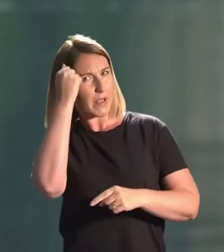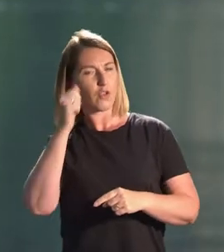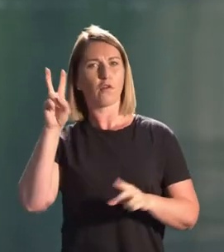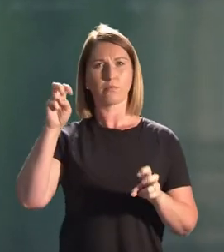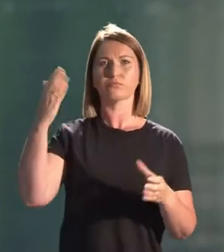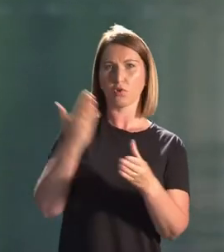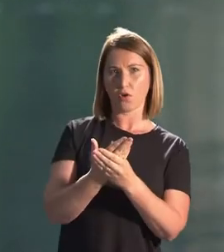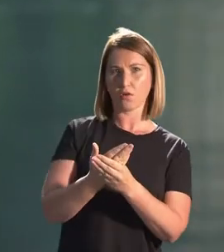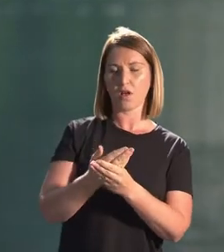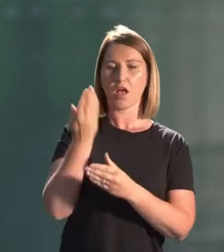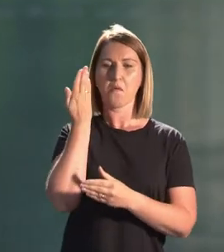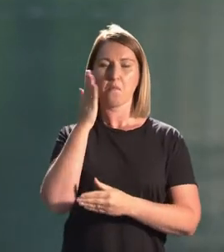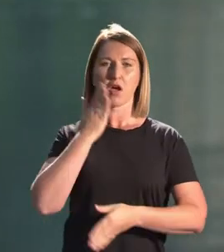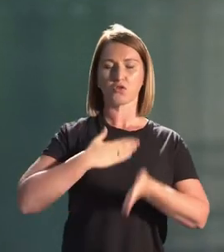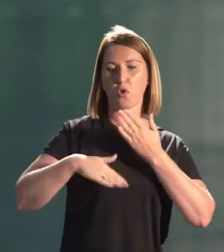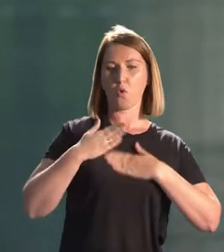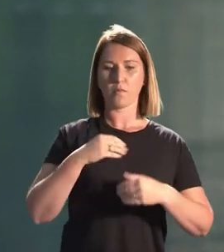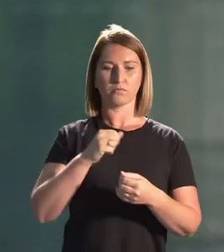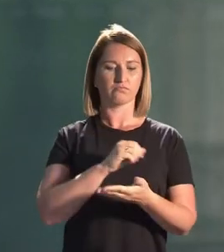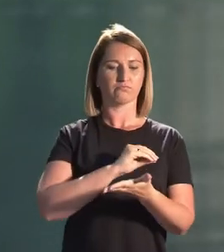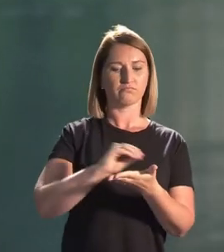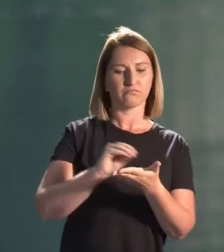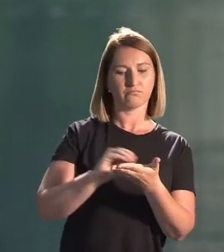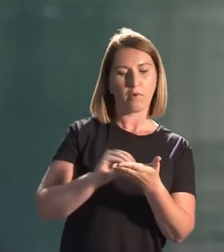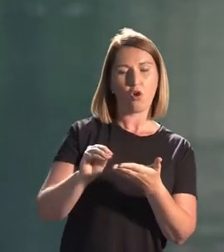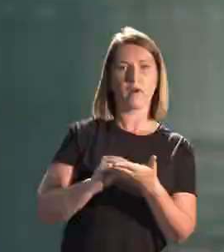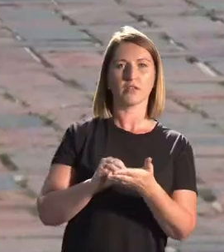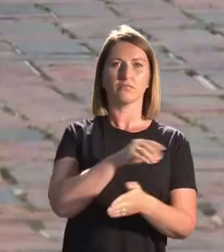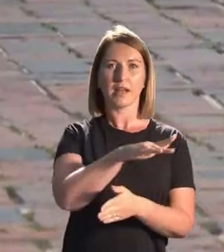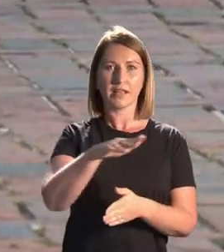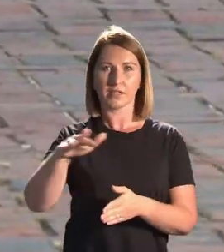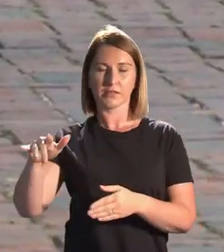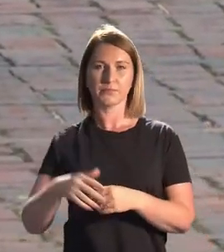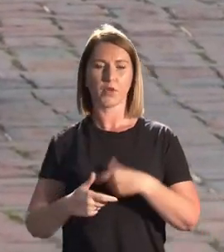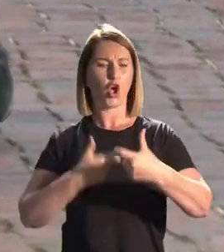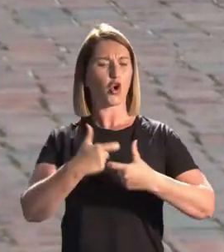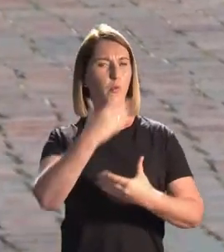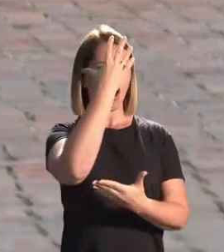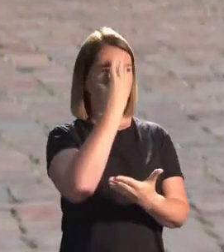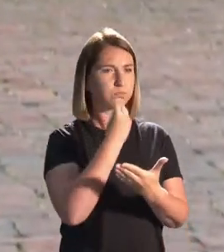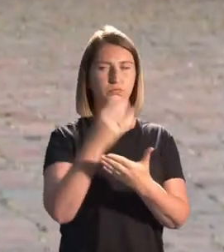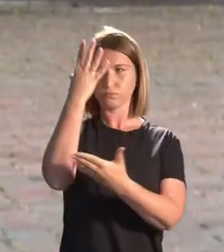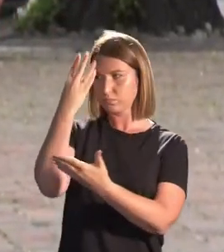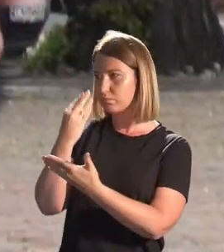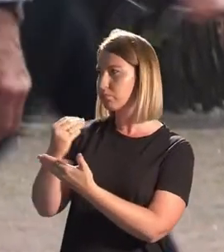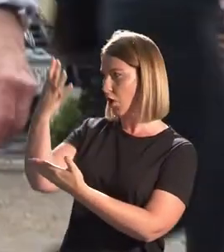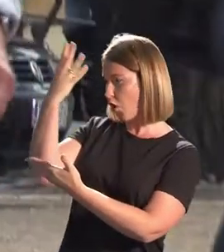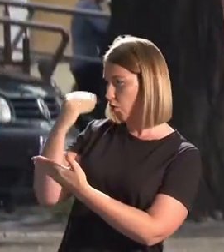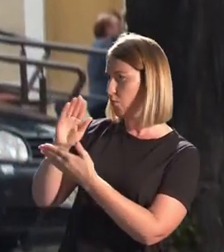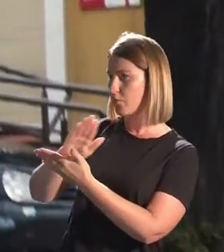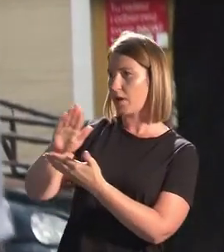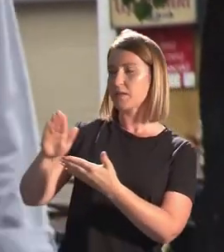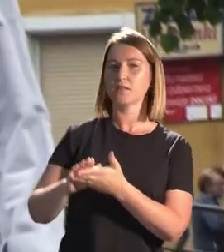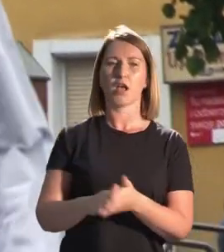jest liternictwo, malowanie odręcznie, z precyzją i niezwykłym kunsztem. Z liter tworzy obrazy, przestrzenie ujmujące